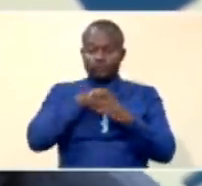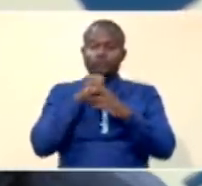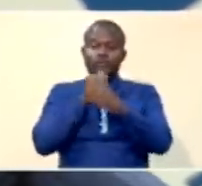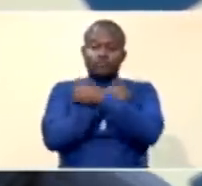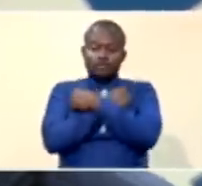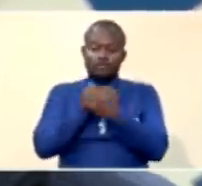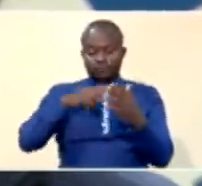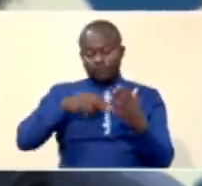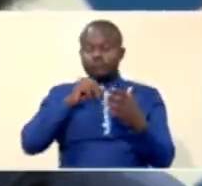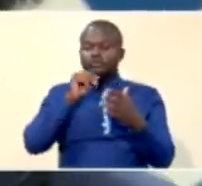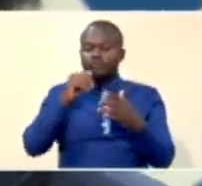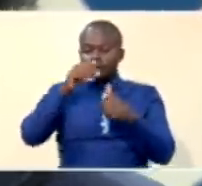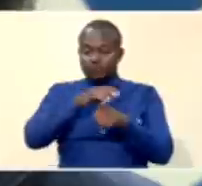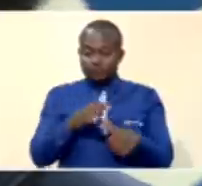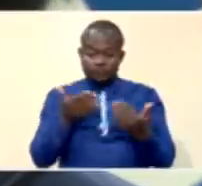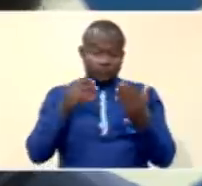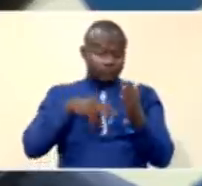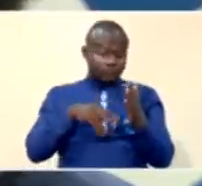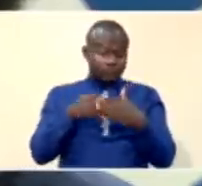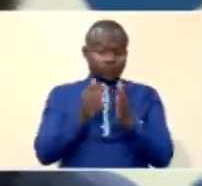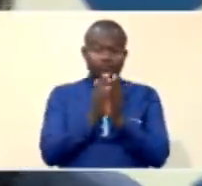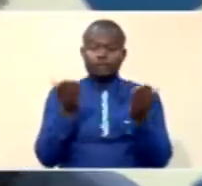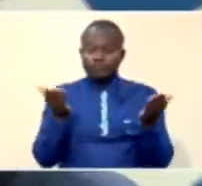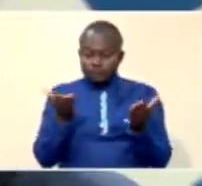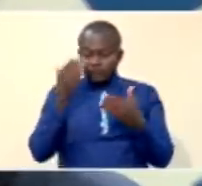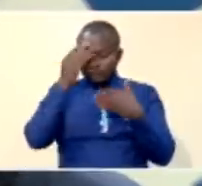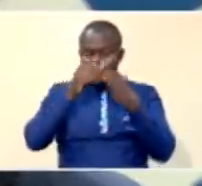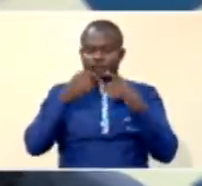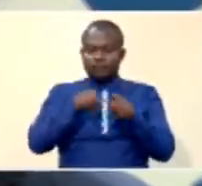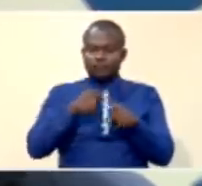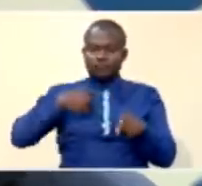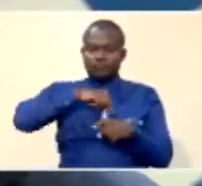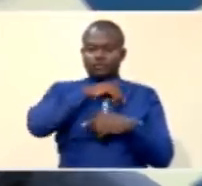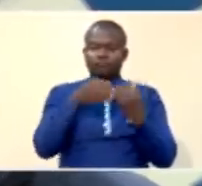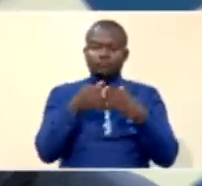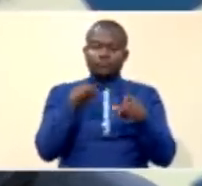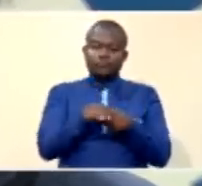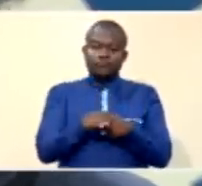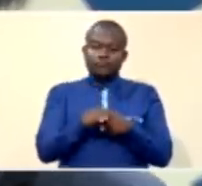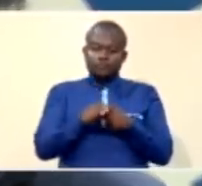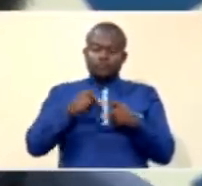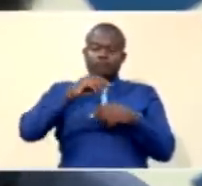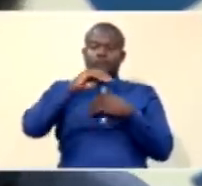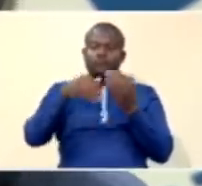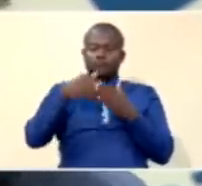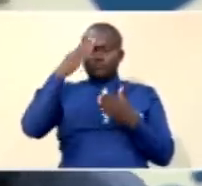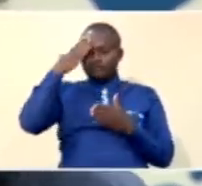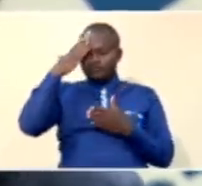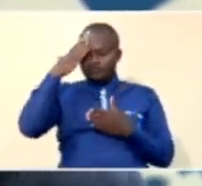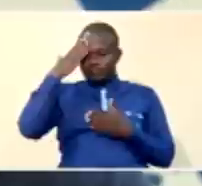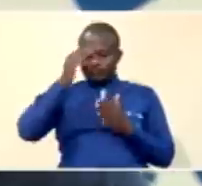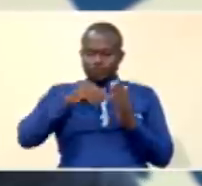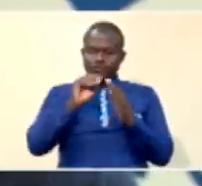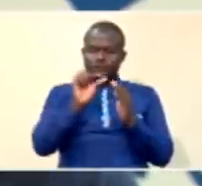nti nyamara turabarenganya. Ese bazasoma ibitabo biri hehe? Kuko nk'uko mwabyumvise nk'uko natwe tubizi twese amasomero ni make